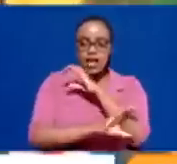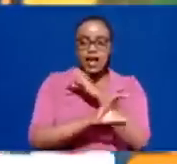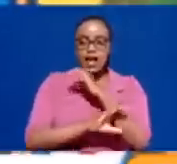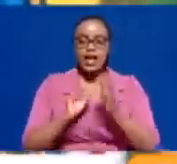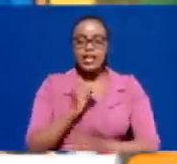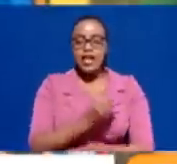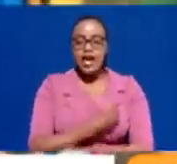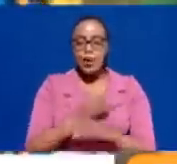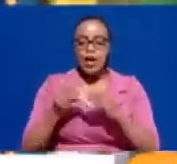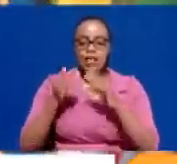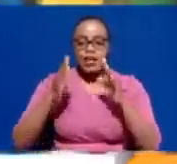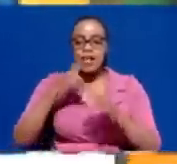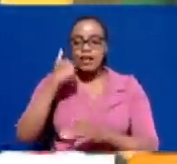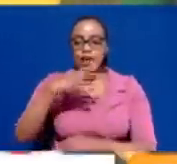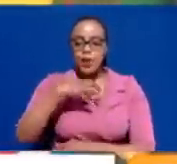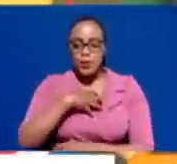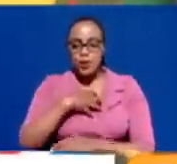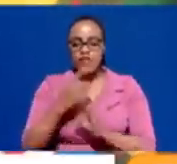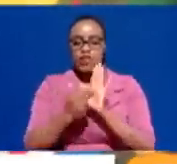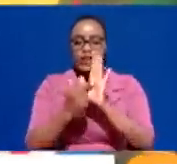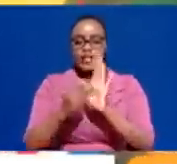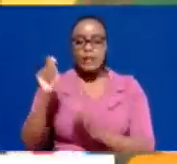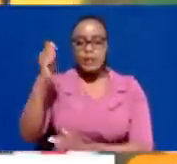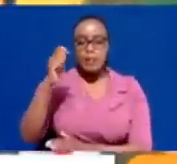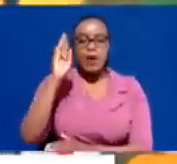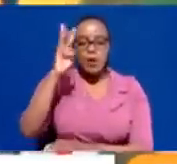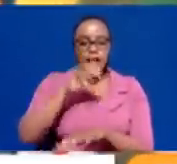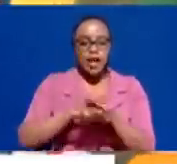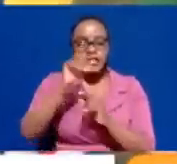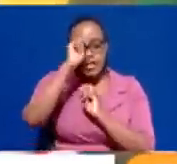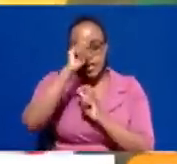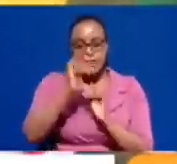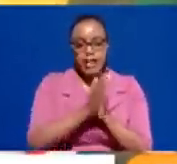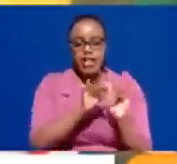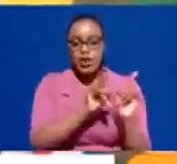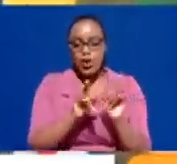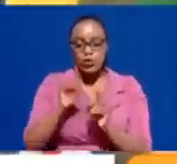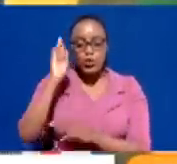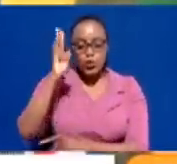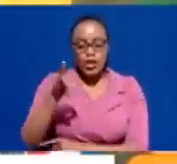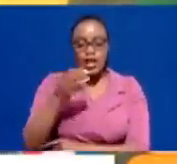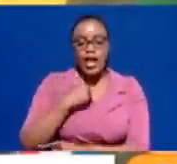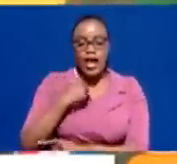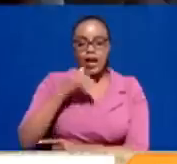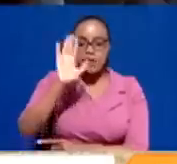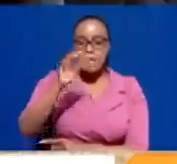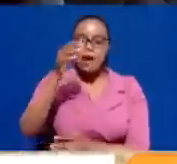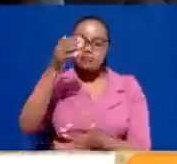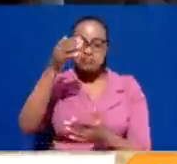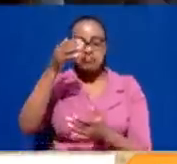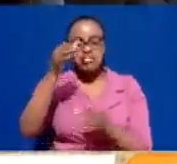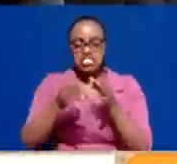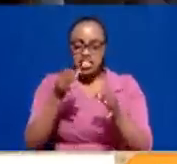viongozi wanaostaafu kama rais, watapata heshima na watapata haki yao.